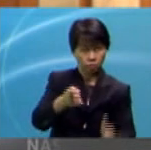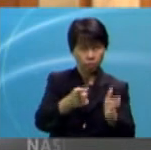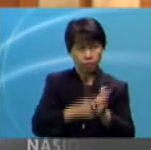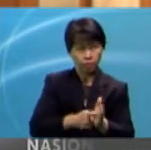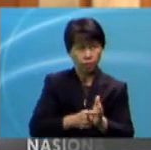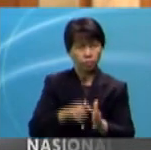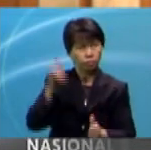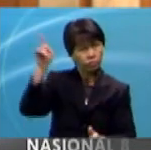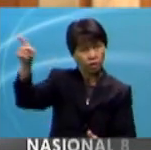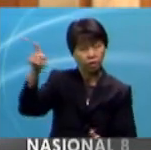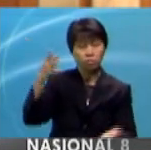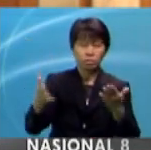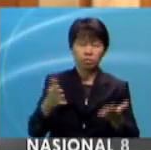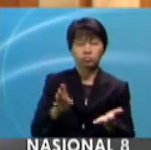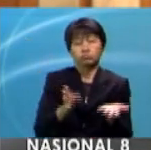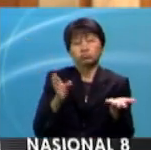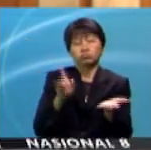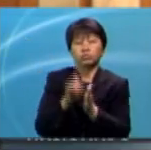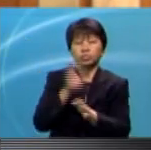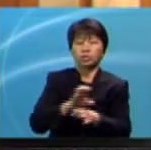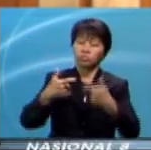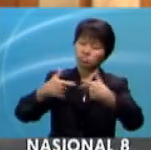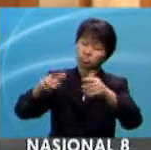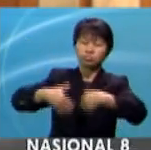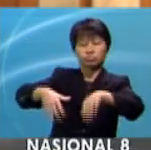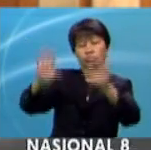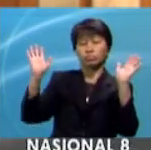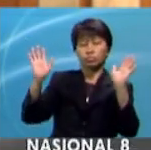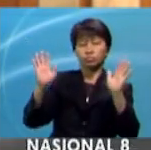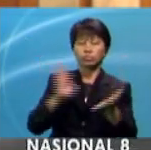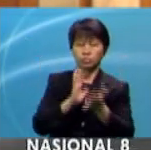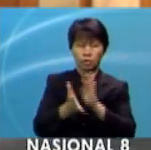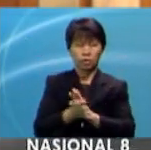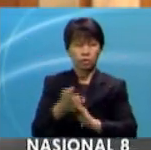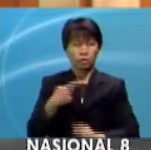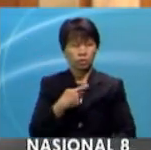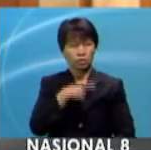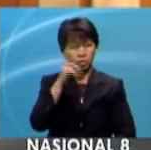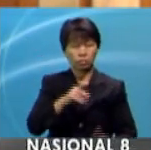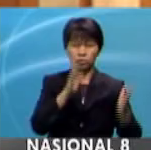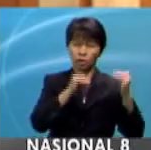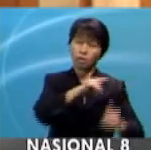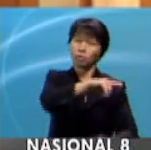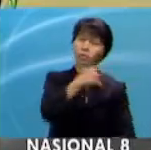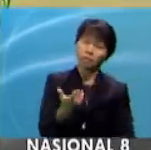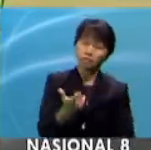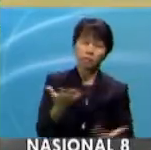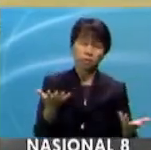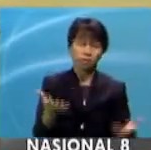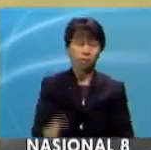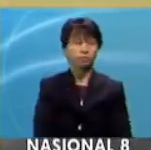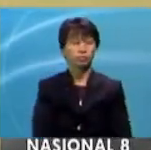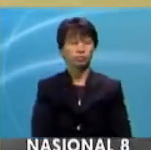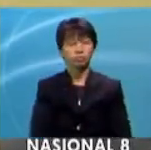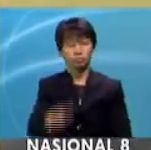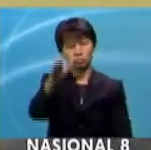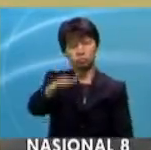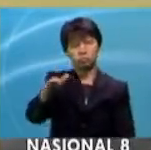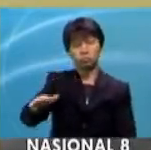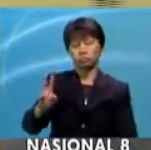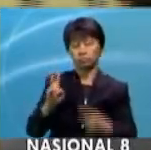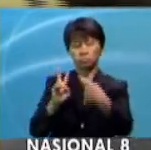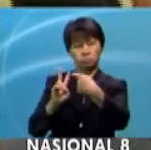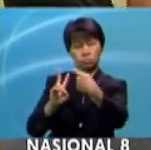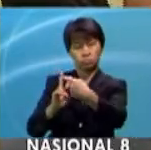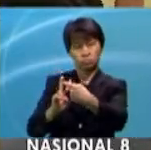di desanya mungkin kita tepatkanlah kita harap yang lain adik beradik